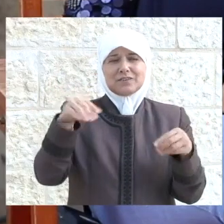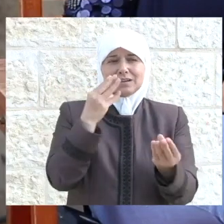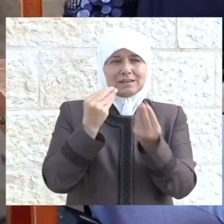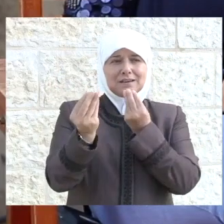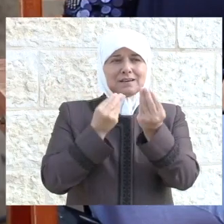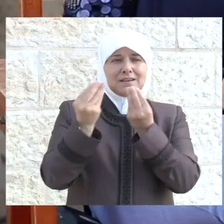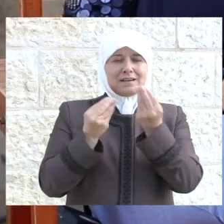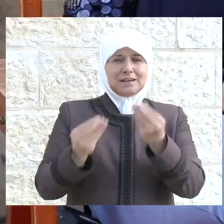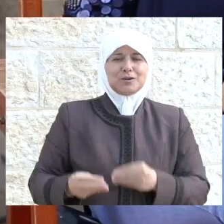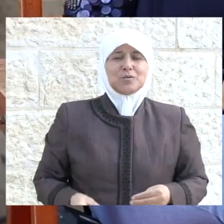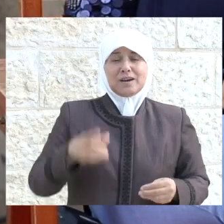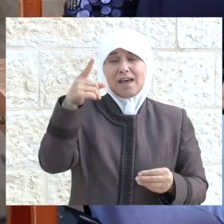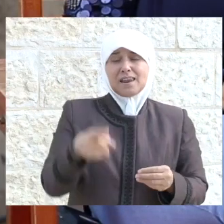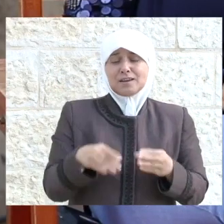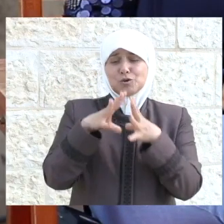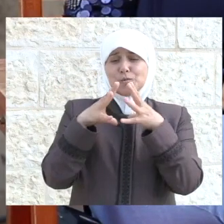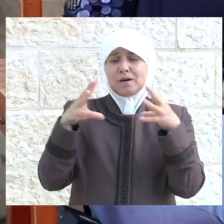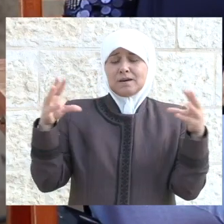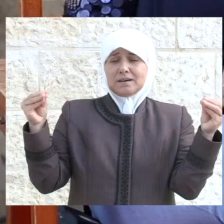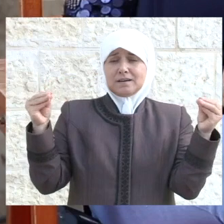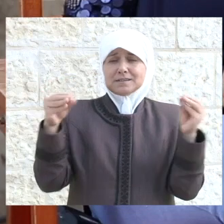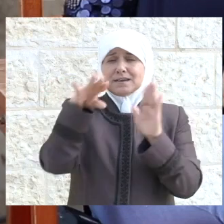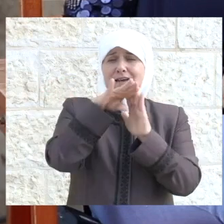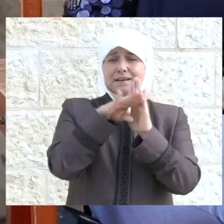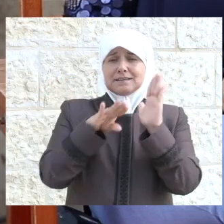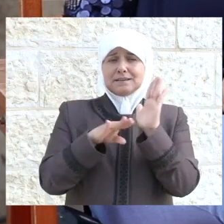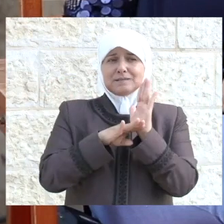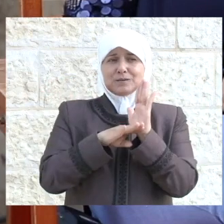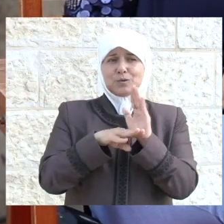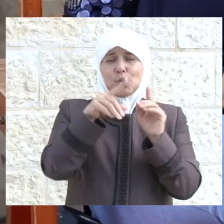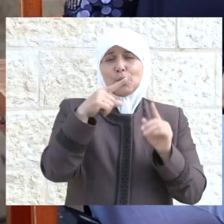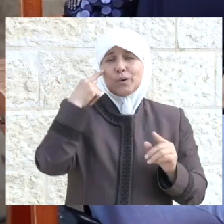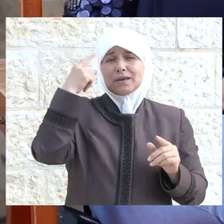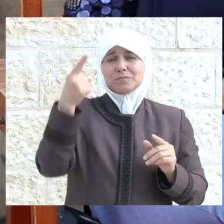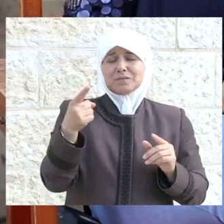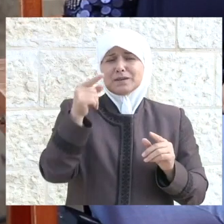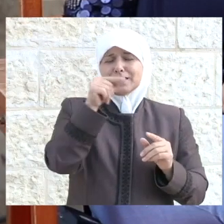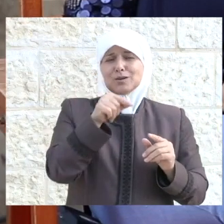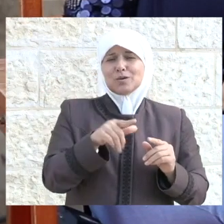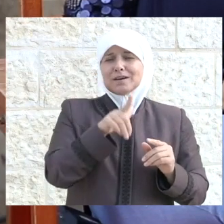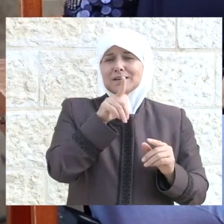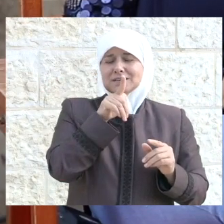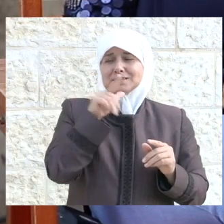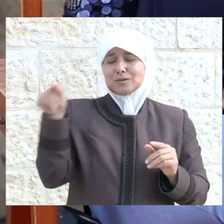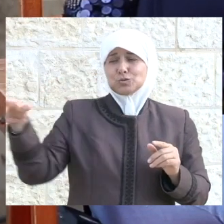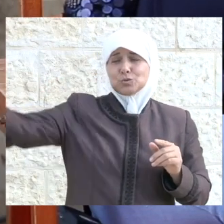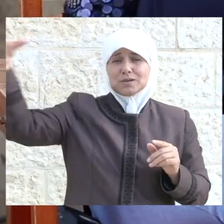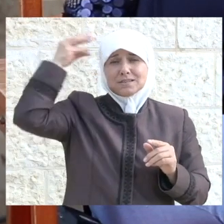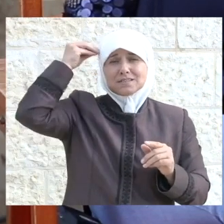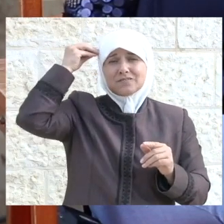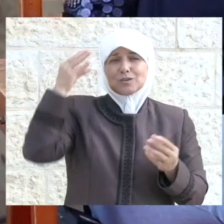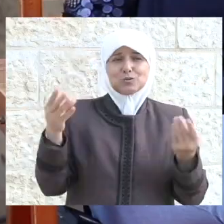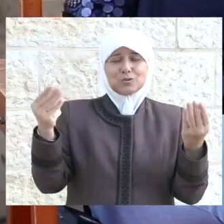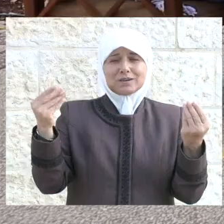معكم لختام حلقتنا لليوم، اللي بنتمنى انها شحنت طاقتكم وعلت من همومكم. هذه تحياتنا وتحيات